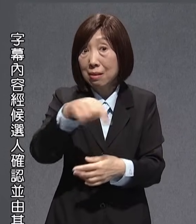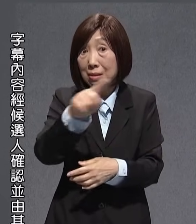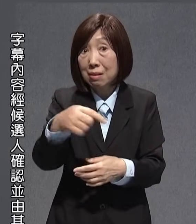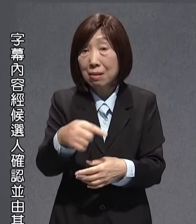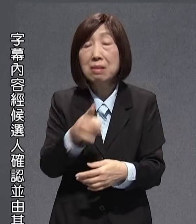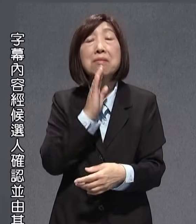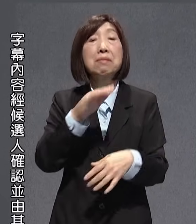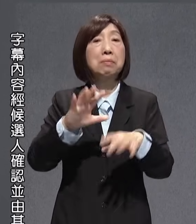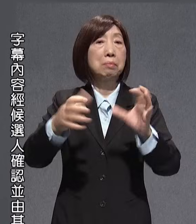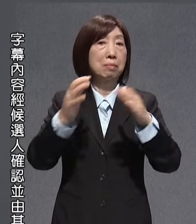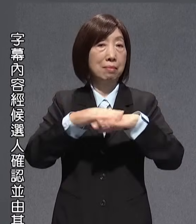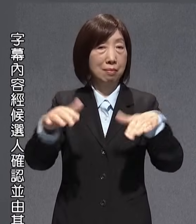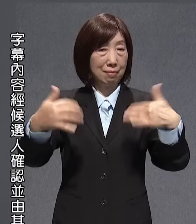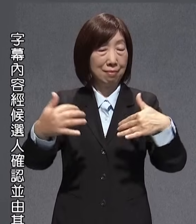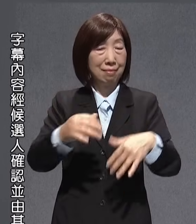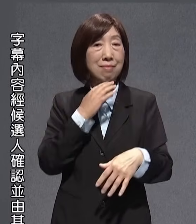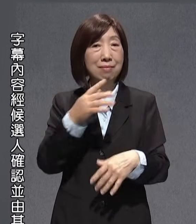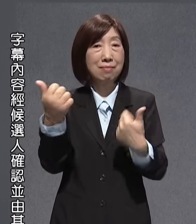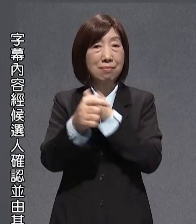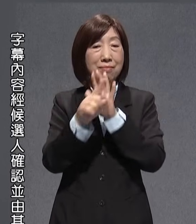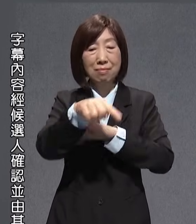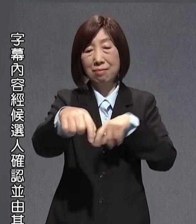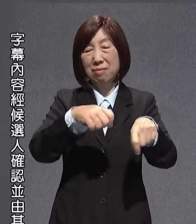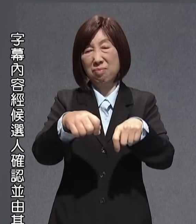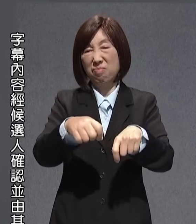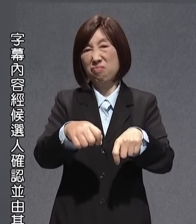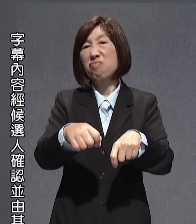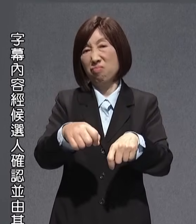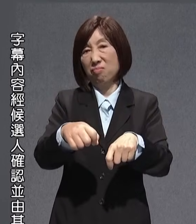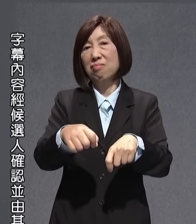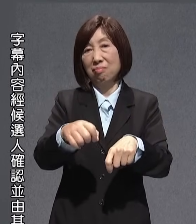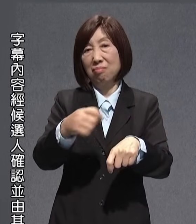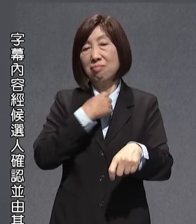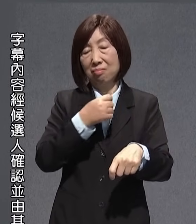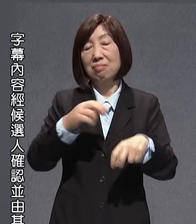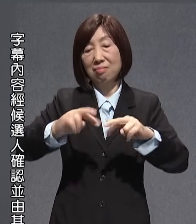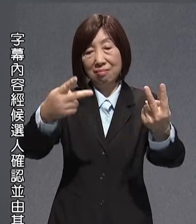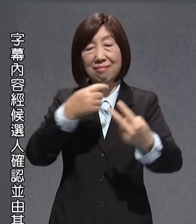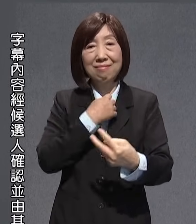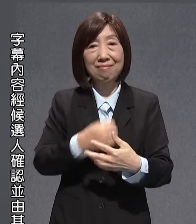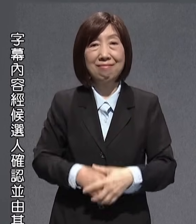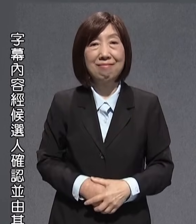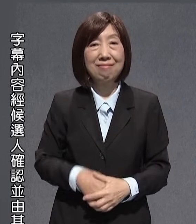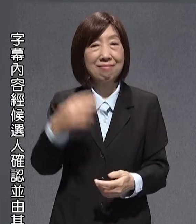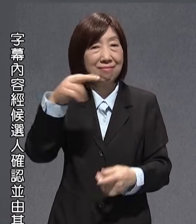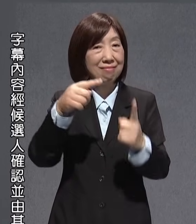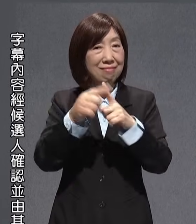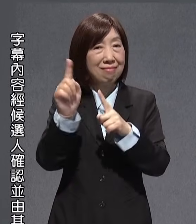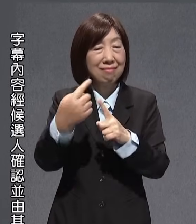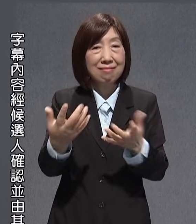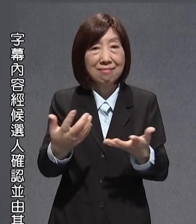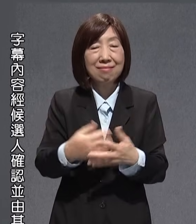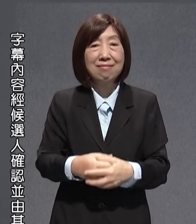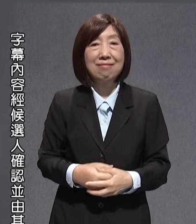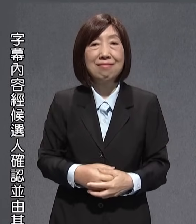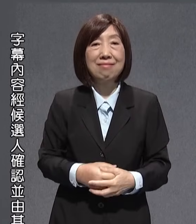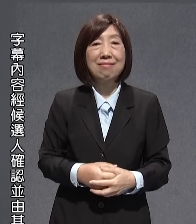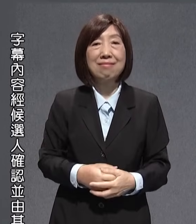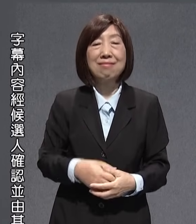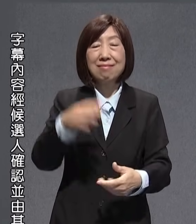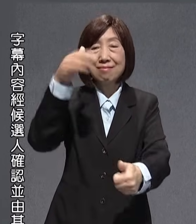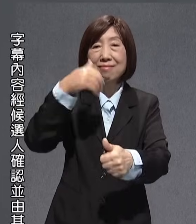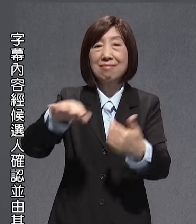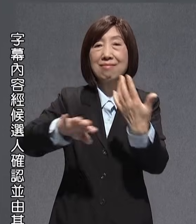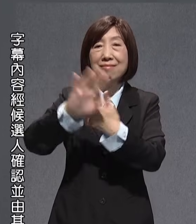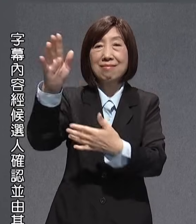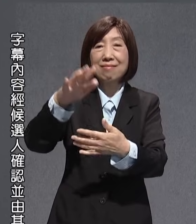问题，所以表示我们的移工政策大有问题，需要改进。关于人才的问题，我们可以引入外国的